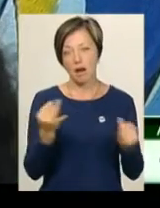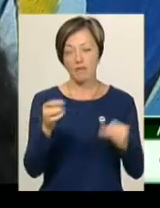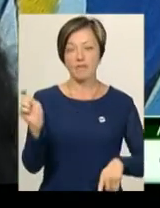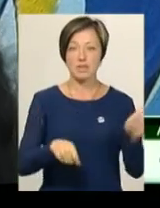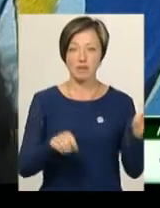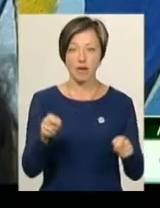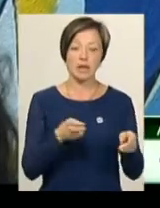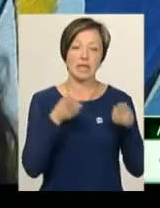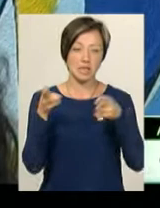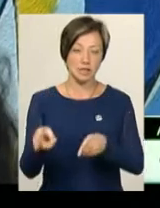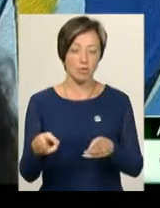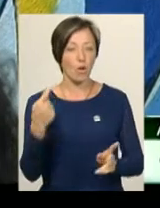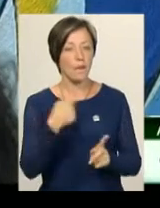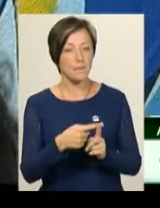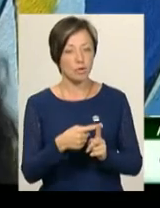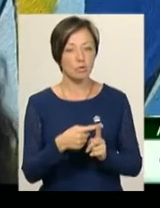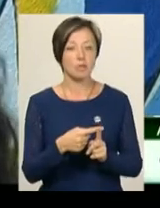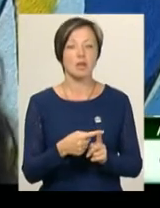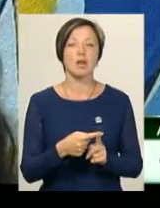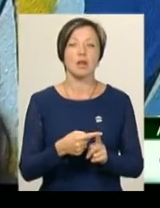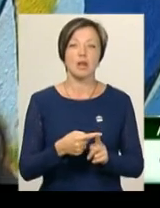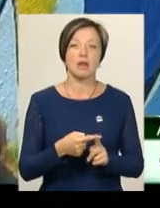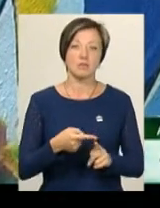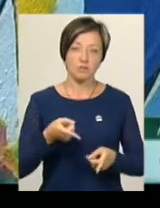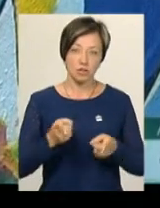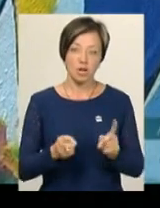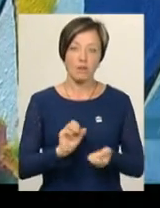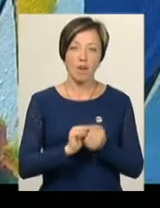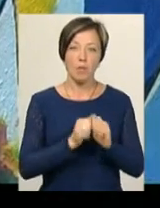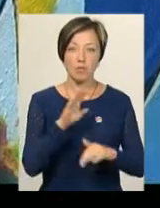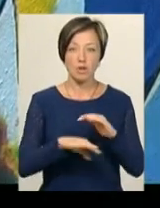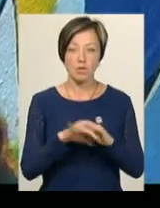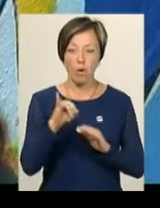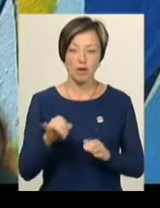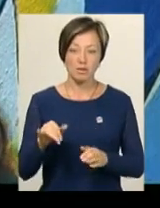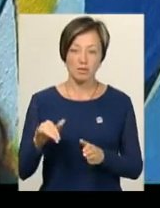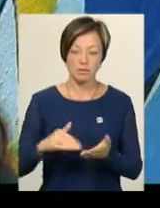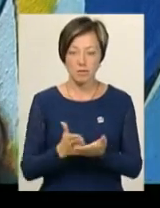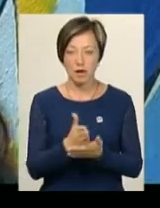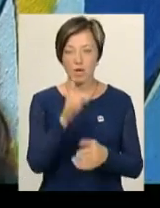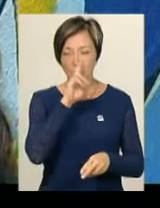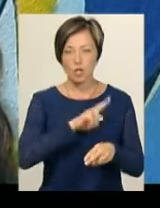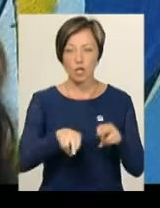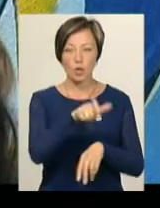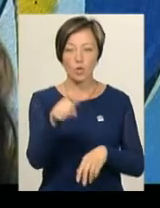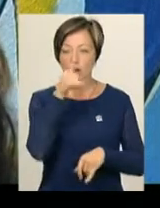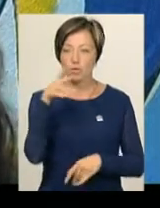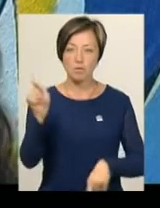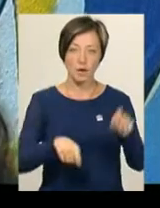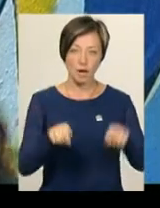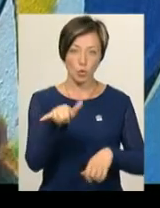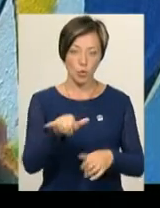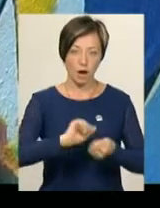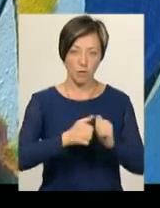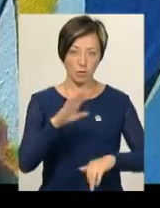фестиваль, і туди їдемо. Плюс, звичайно, в Кам'янці дуже погана логістика, і ми почали втрачати людей, які не можуть доїхати до Кам'янця.